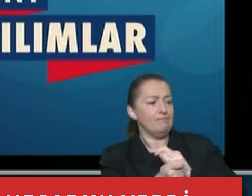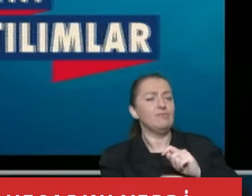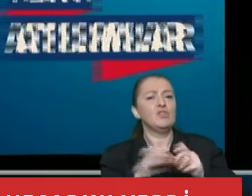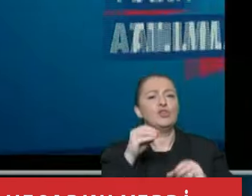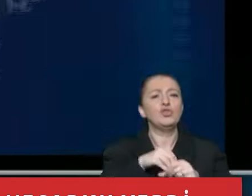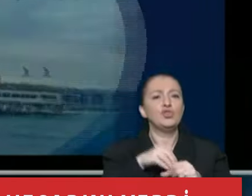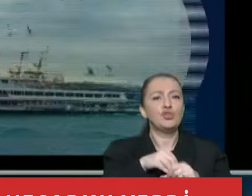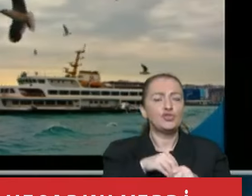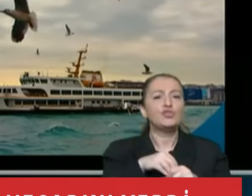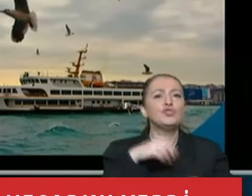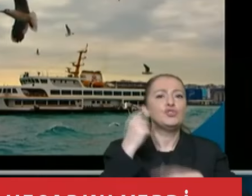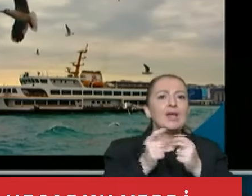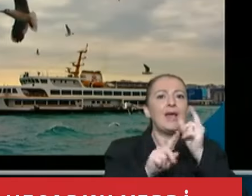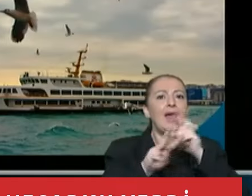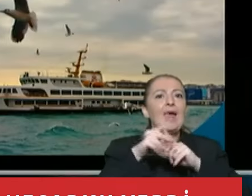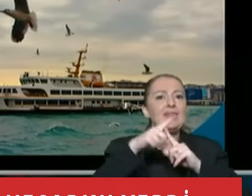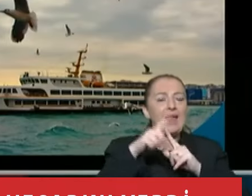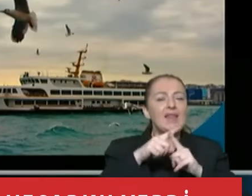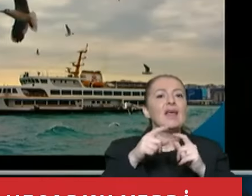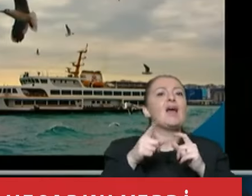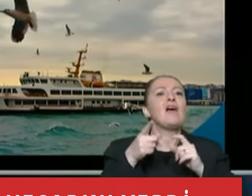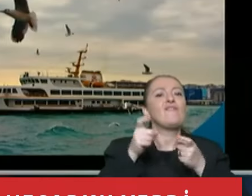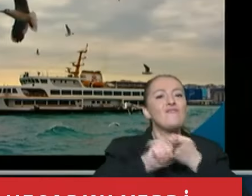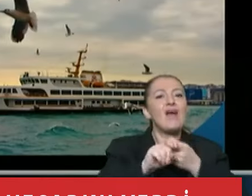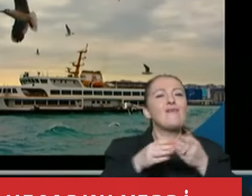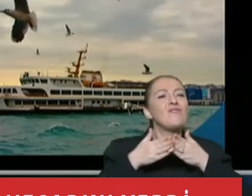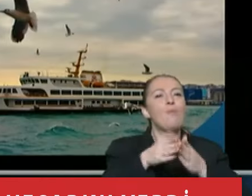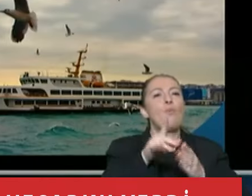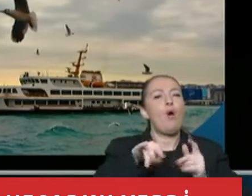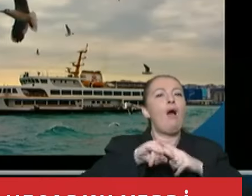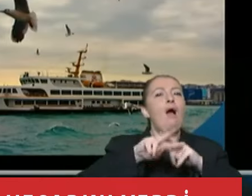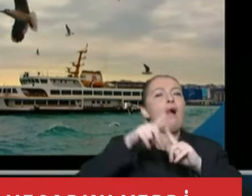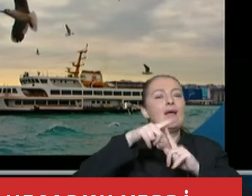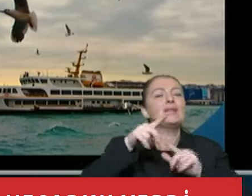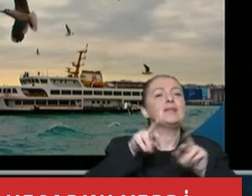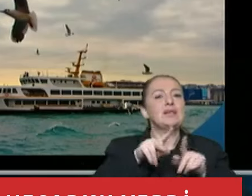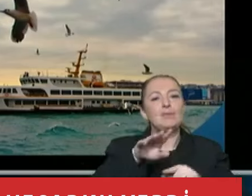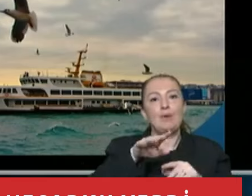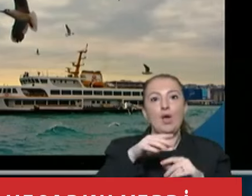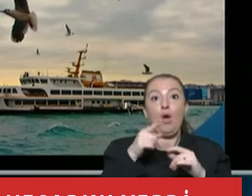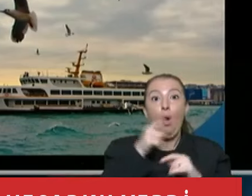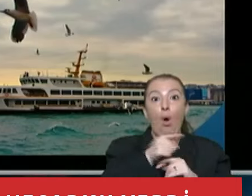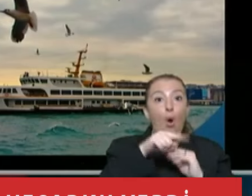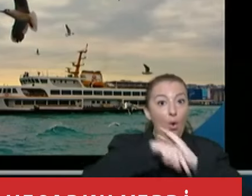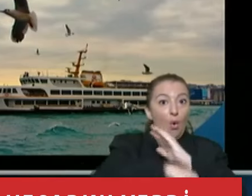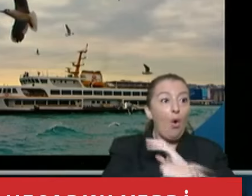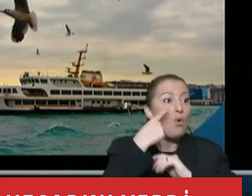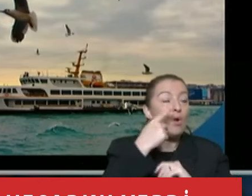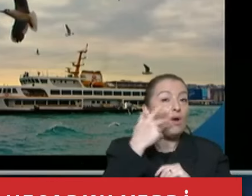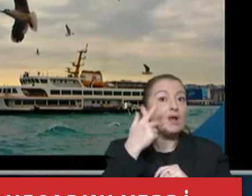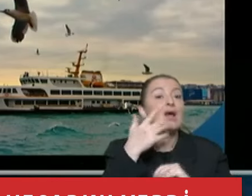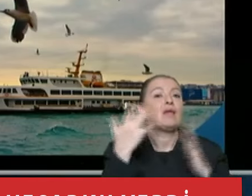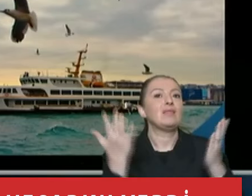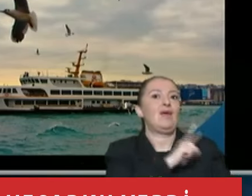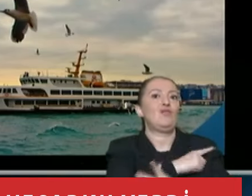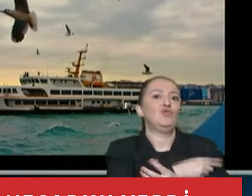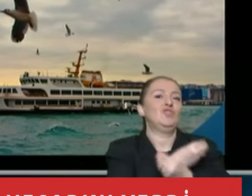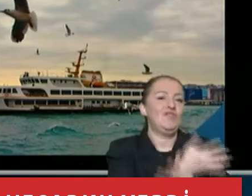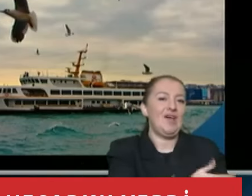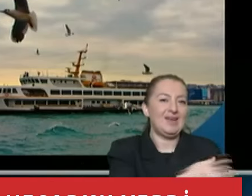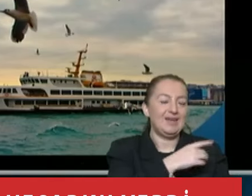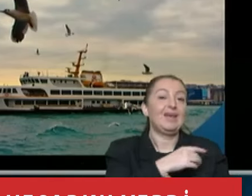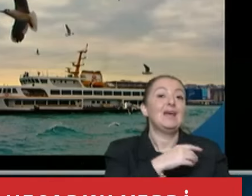özelleştirilmiş hatları gibi köklü kurumlarımızı yeniden ayağa kaldırıp güçlendirdik dünyanın yaşayan ve